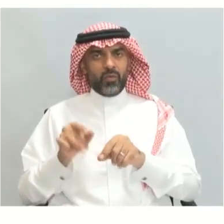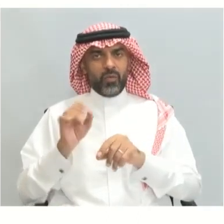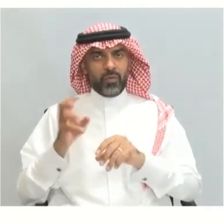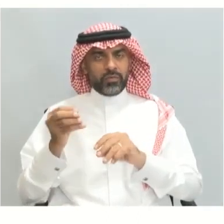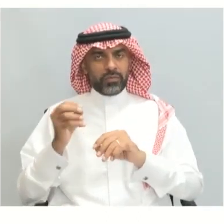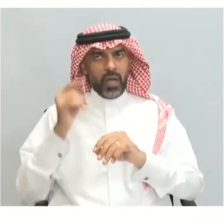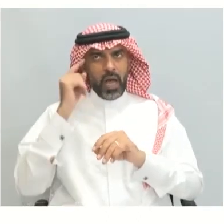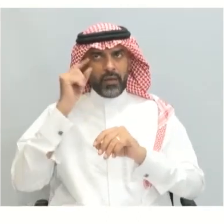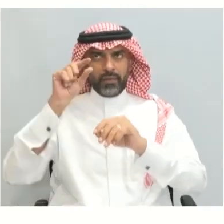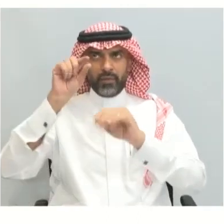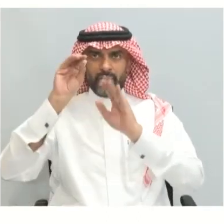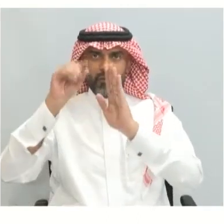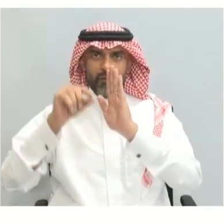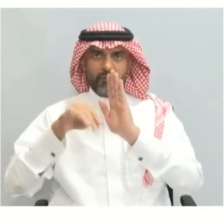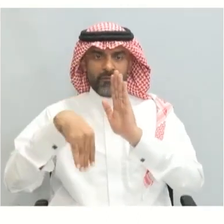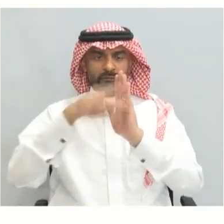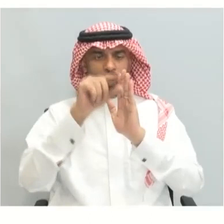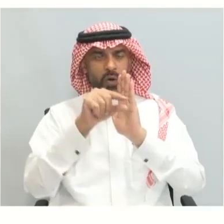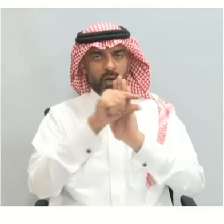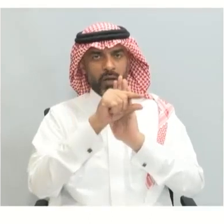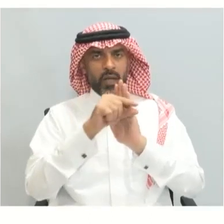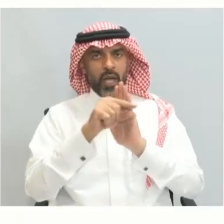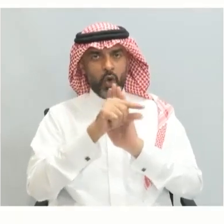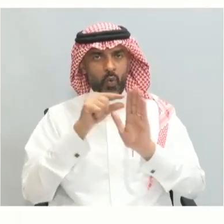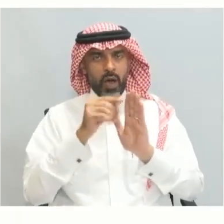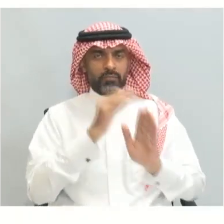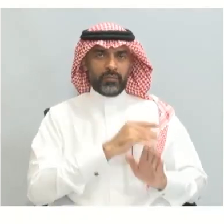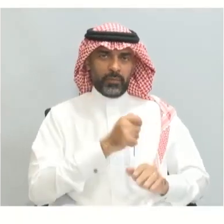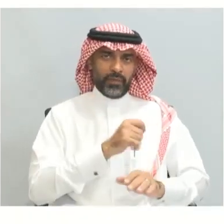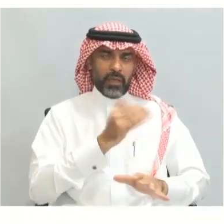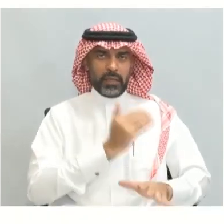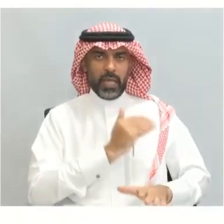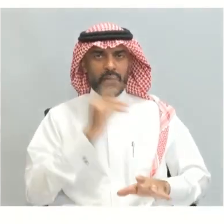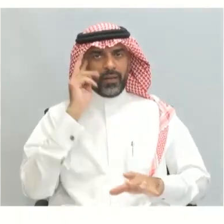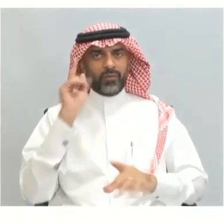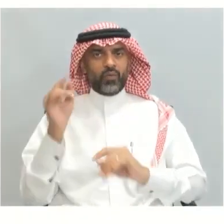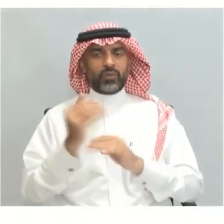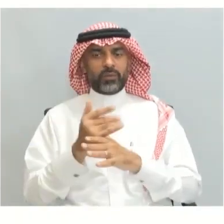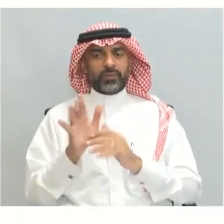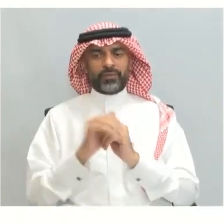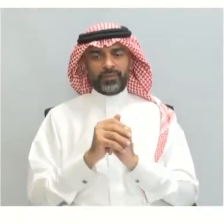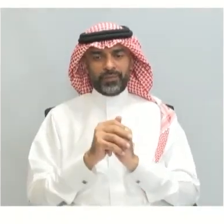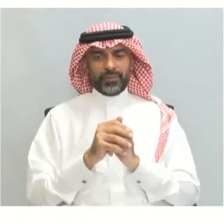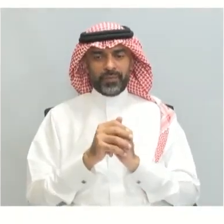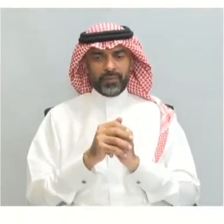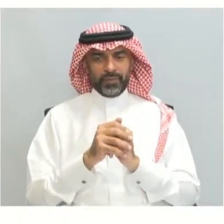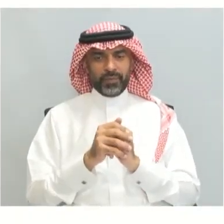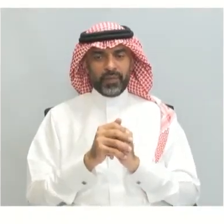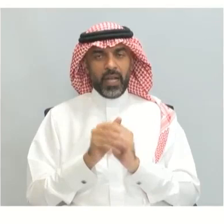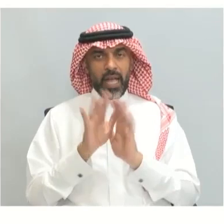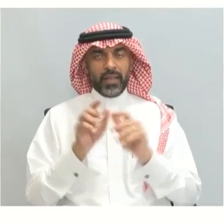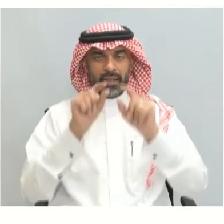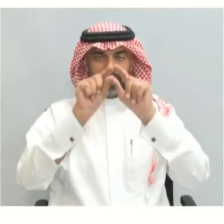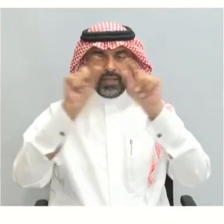ان نحدد بقيه عناصر الخريطه ايضا من خلال الاطار نستطيع ان